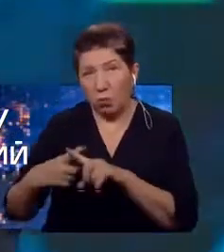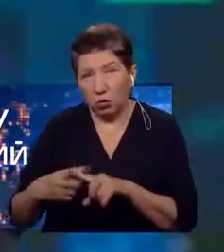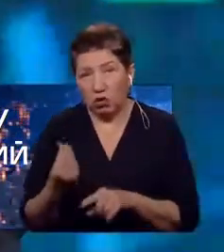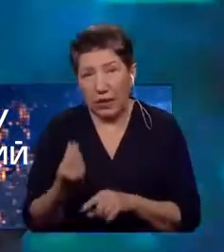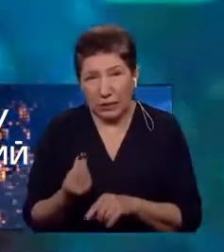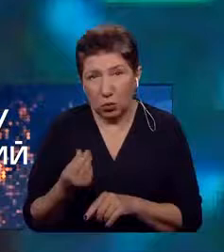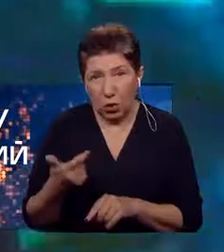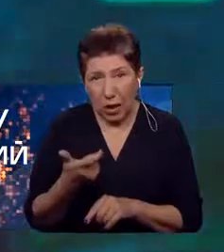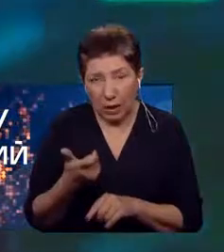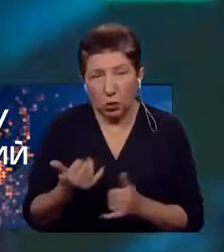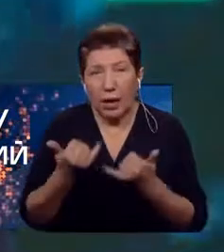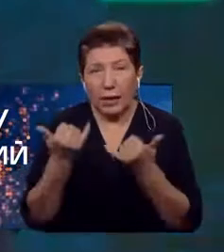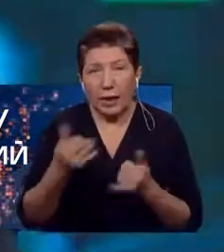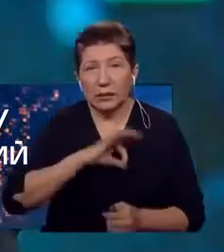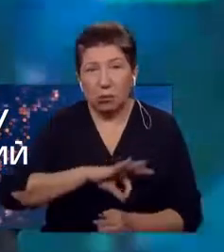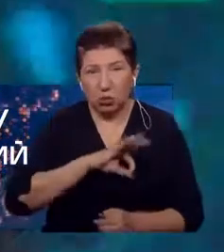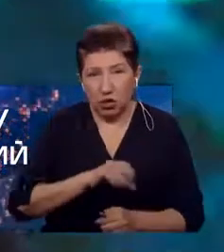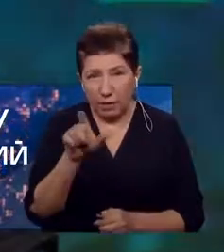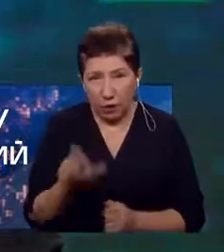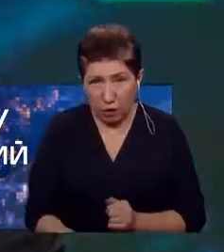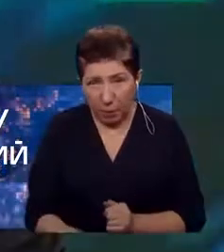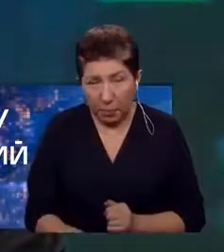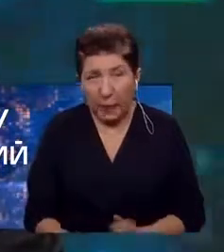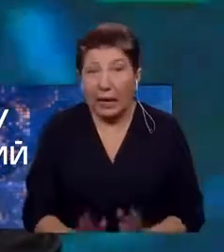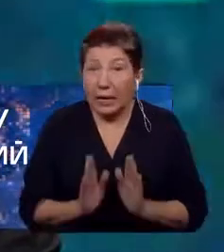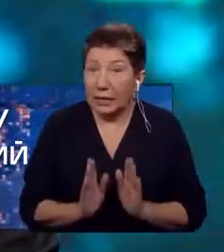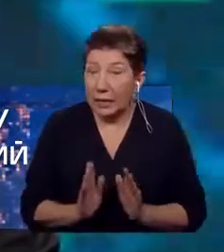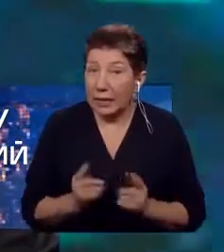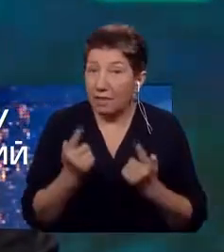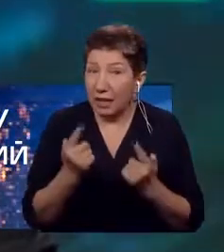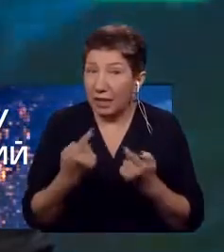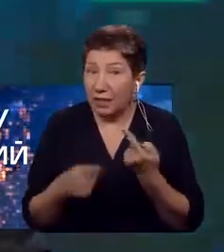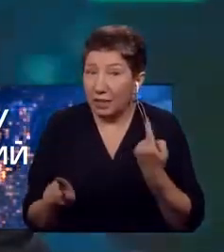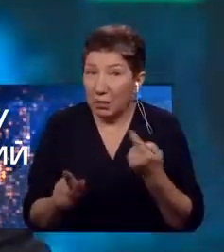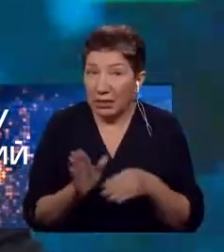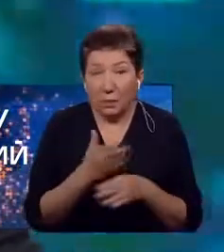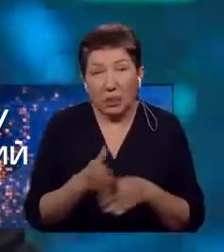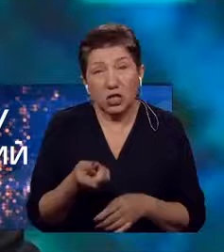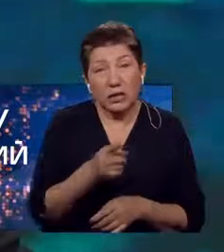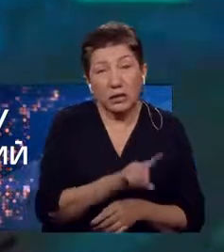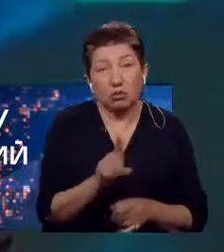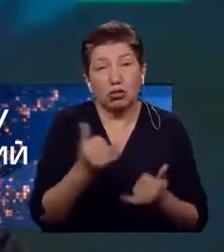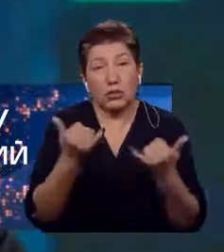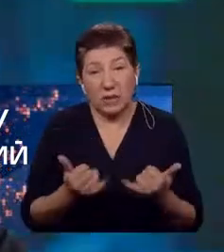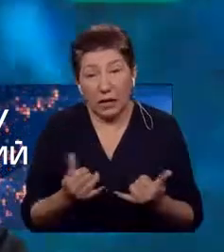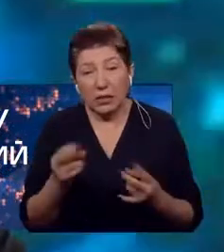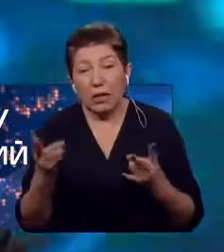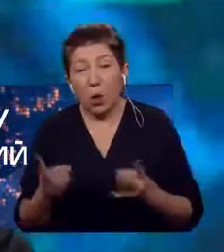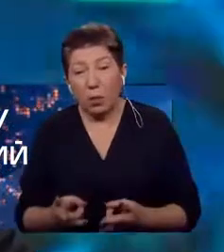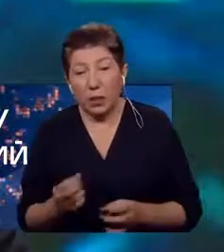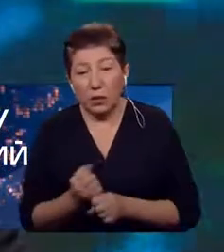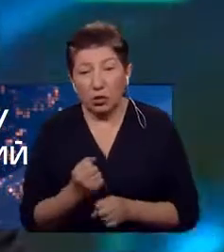газу, для споживача. Тільки велика відмінність між тим, що є зараз і що необхідно